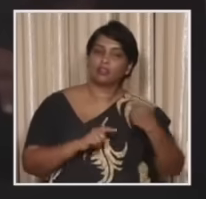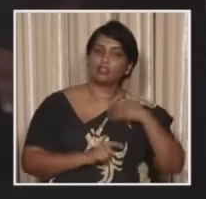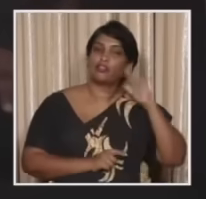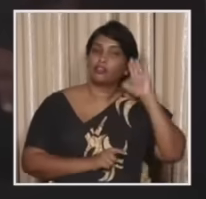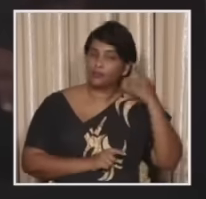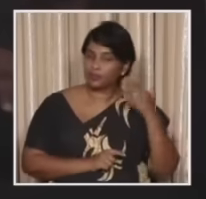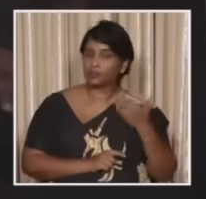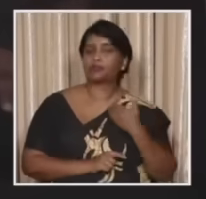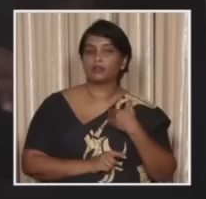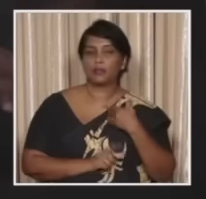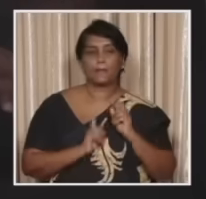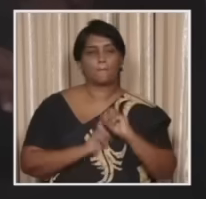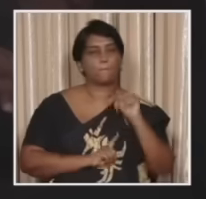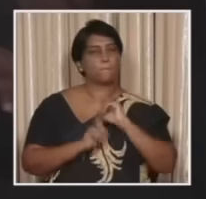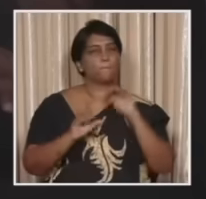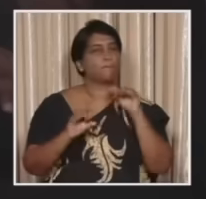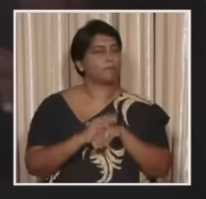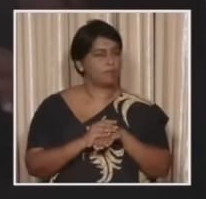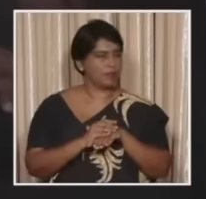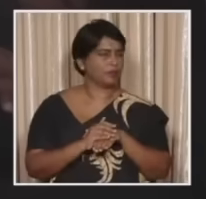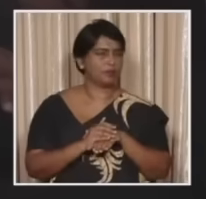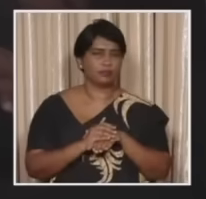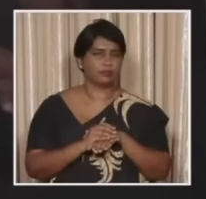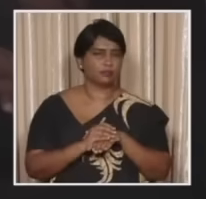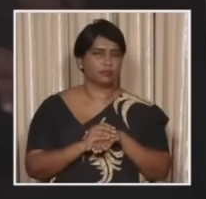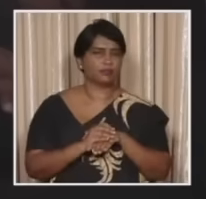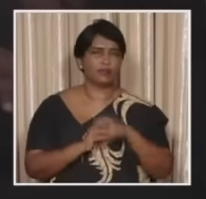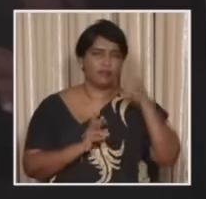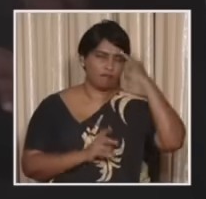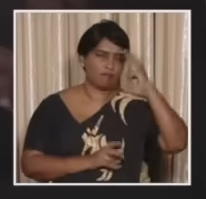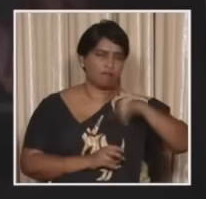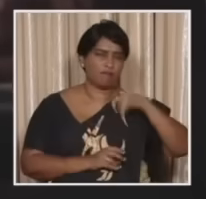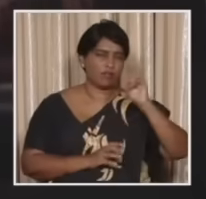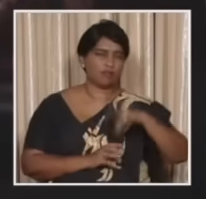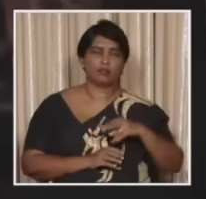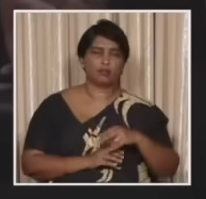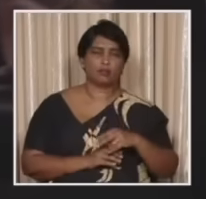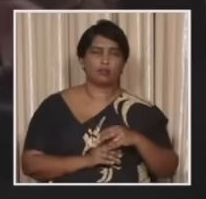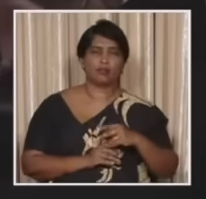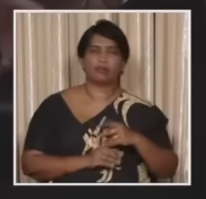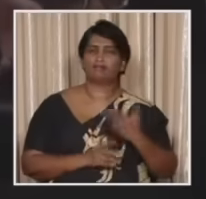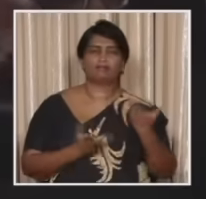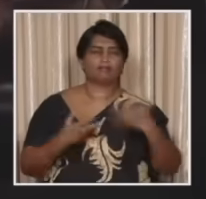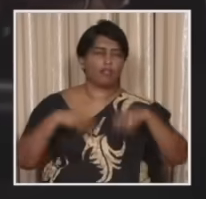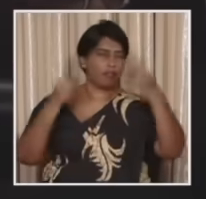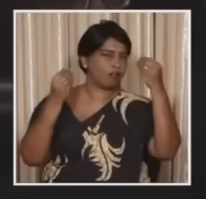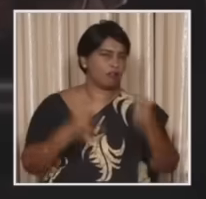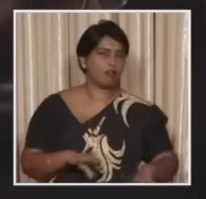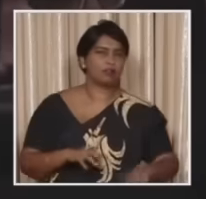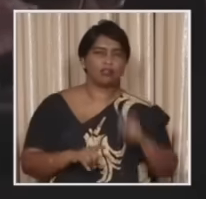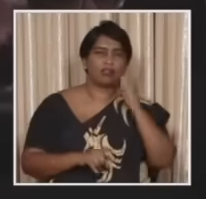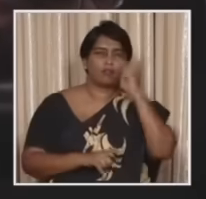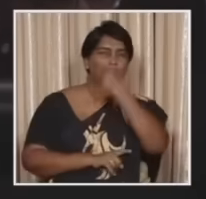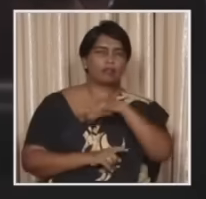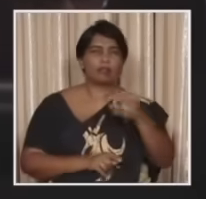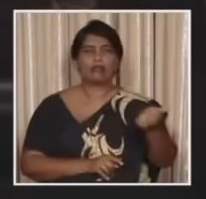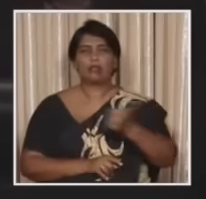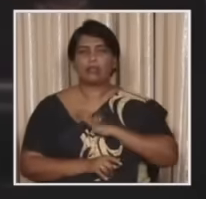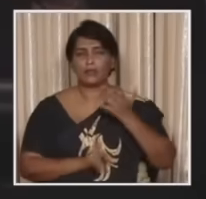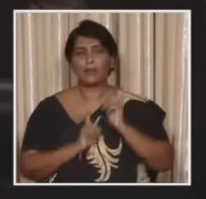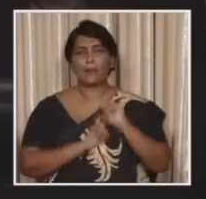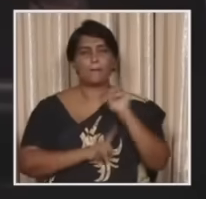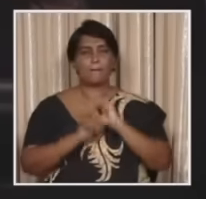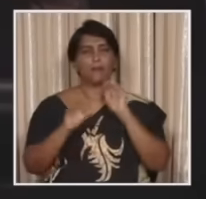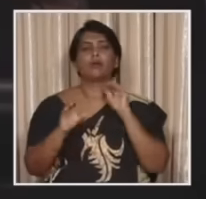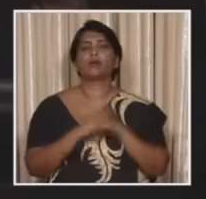විශේෂයෙන්ම මේ පාර්ලිමේන්තුව පිළිබඳව තිබෙන විශ්වාසය බිඳිලා කියලා ජනවරම නැහැ. එනයි ජනවරමක් නැති මේ